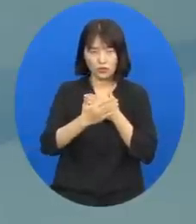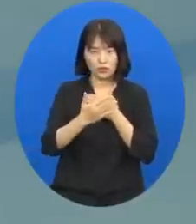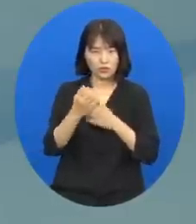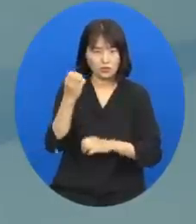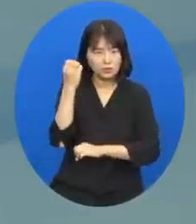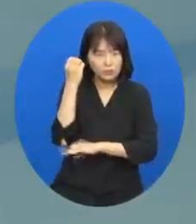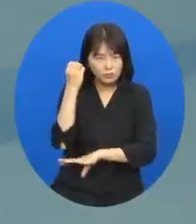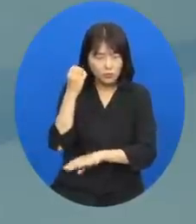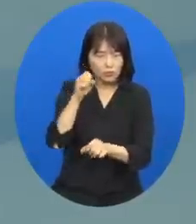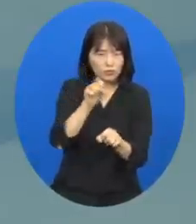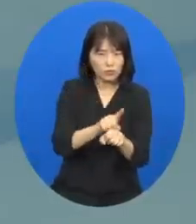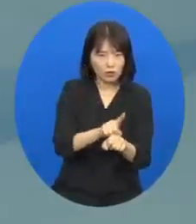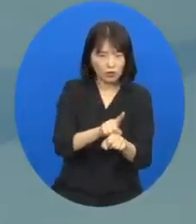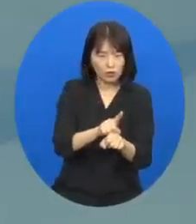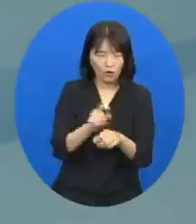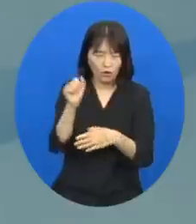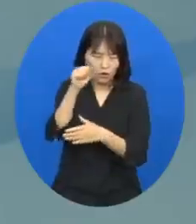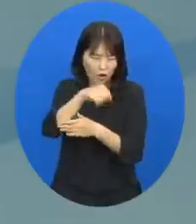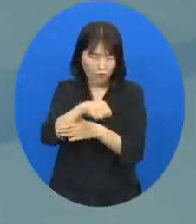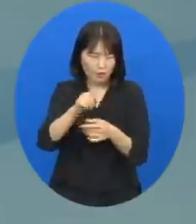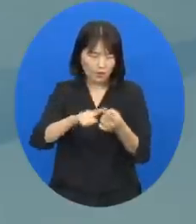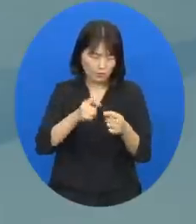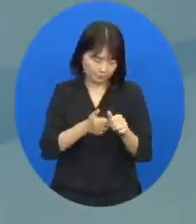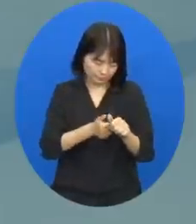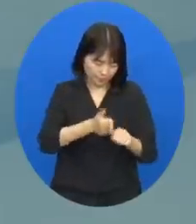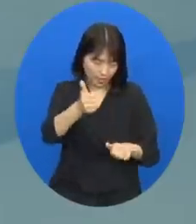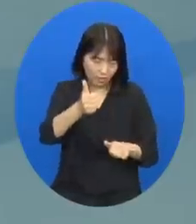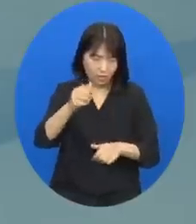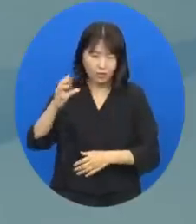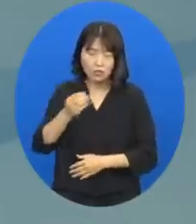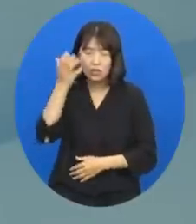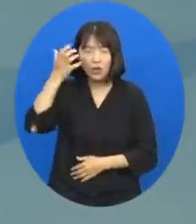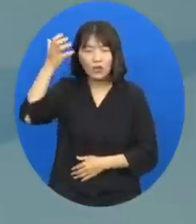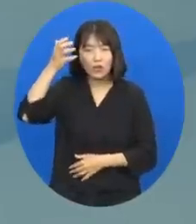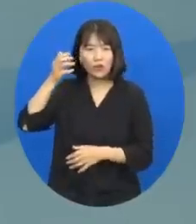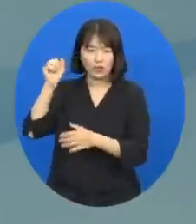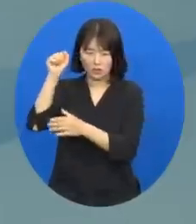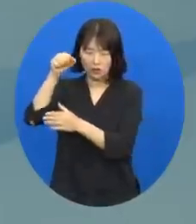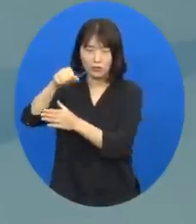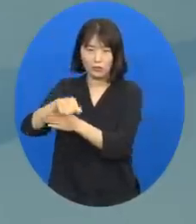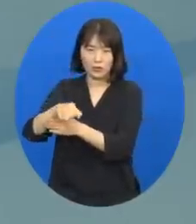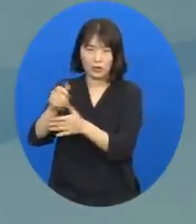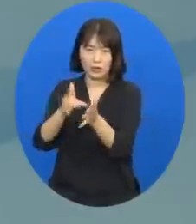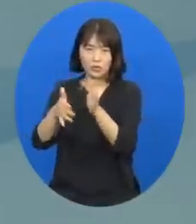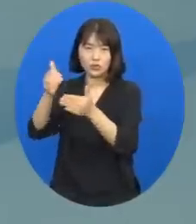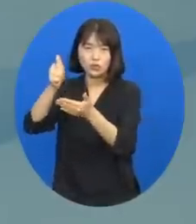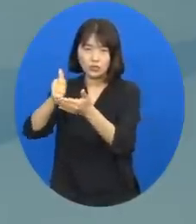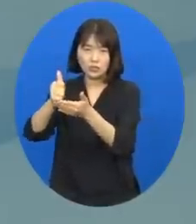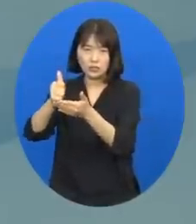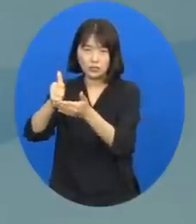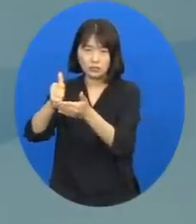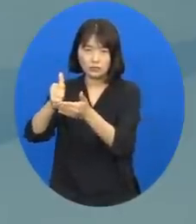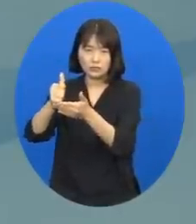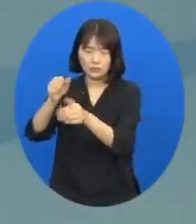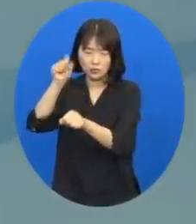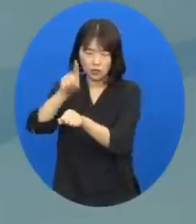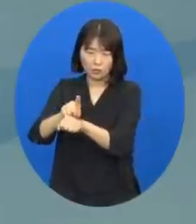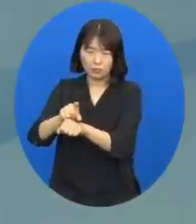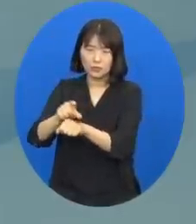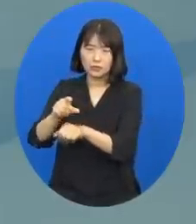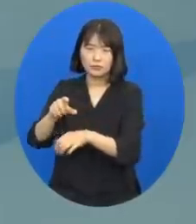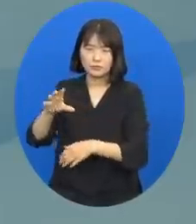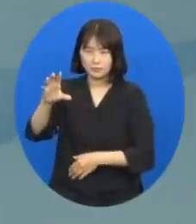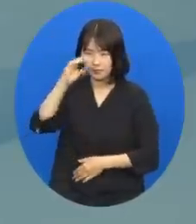열매들을 극복하고 성령의 10배 예수님의 그 본성과 성품을 닮아가게 되어 있다는